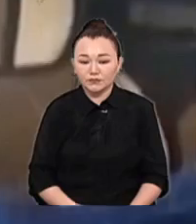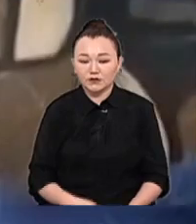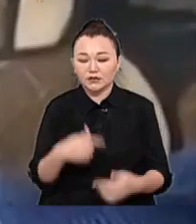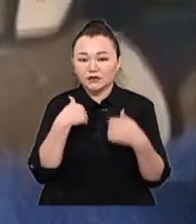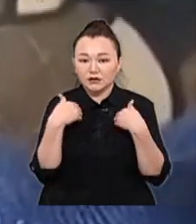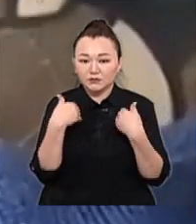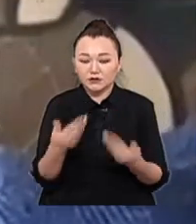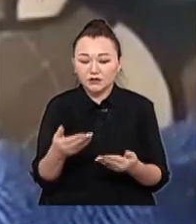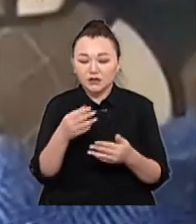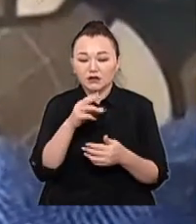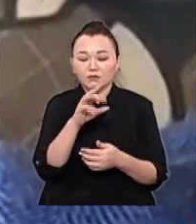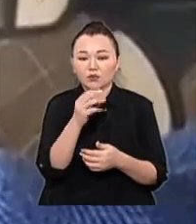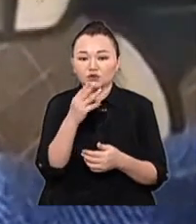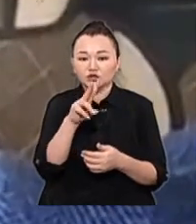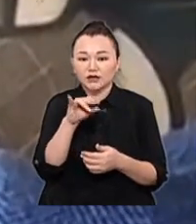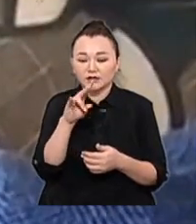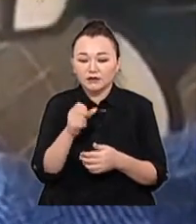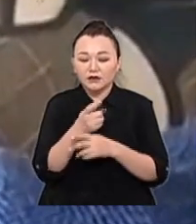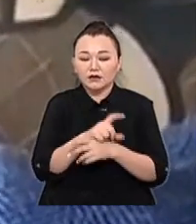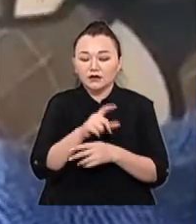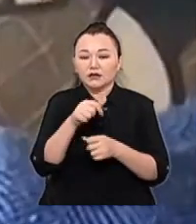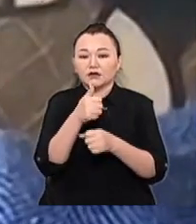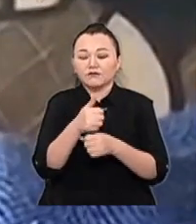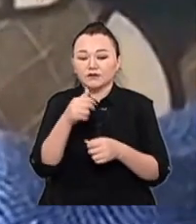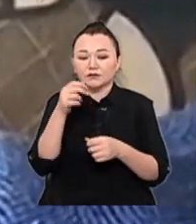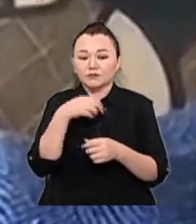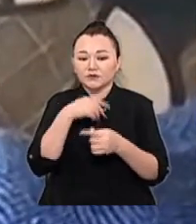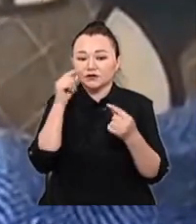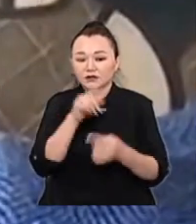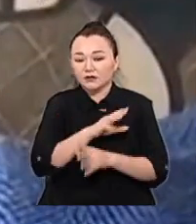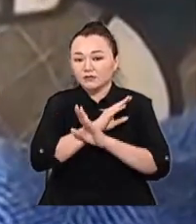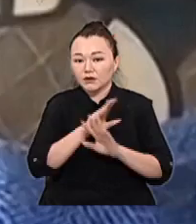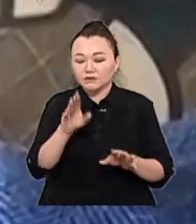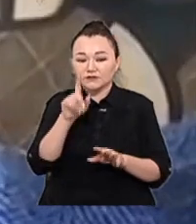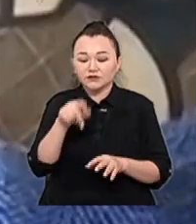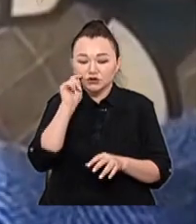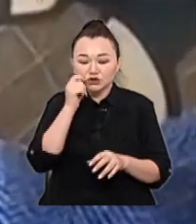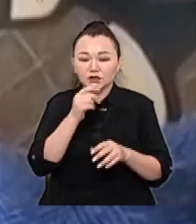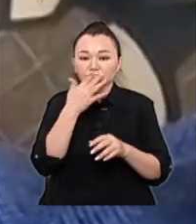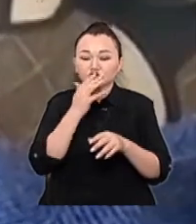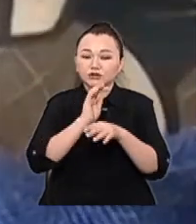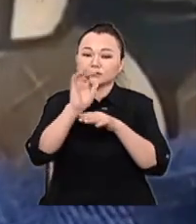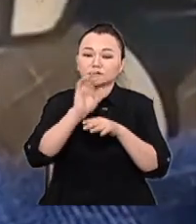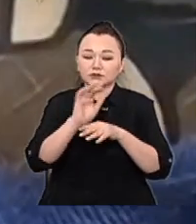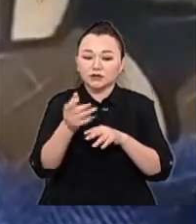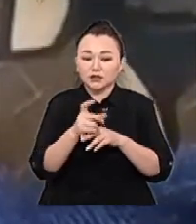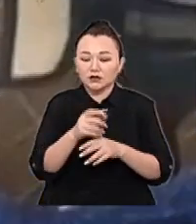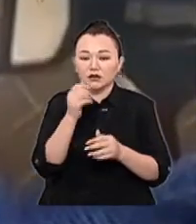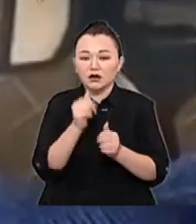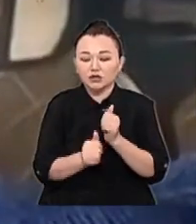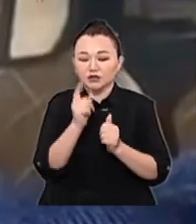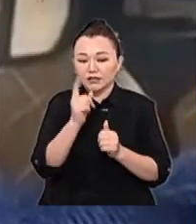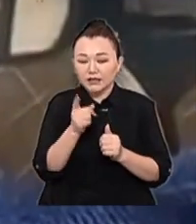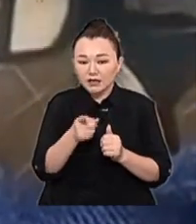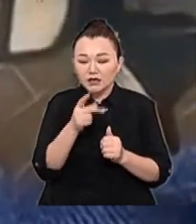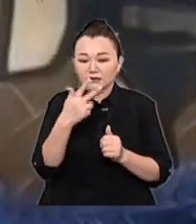предлагал ввести пошлину. Біз экспортқа баж салығын енгізсе де қарсы емеспіз. Яғни пиязды шетелге шығаратын кәсіпкер әр келісіне 30-40